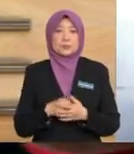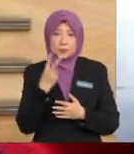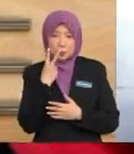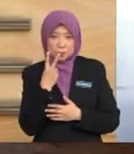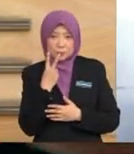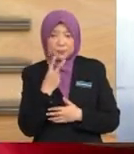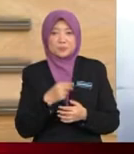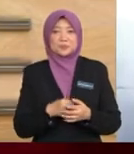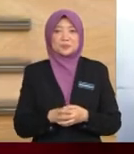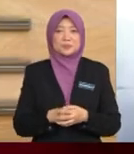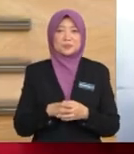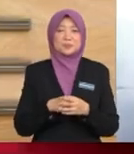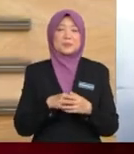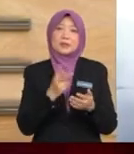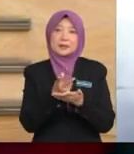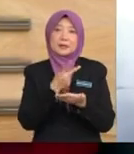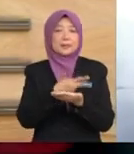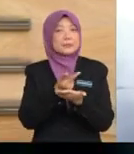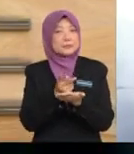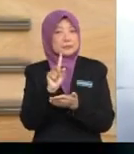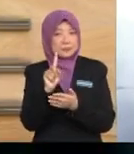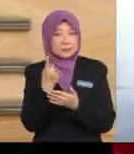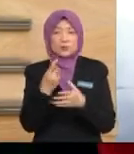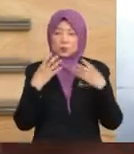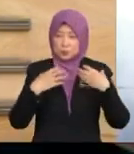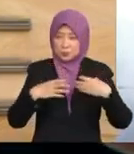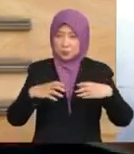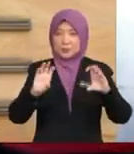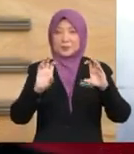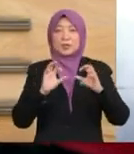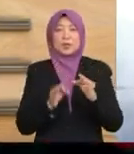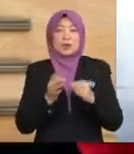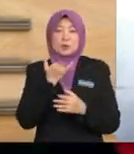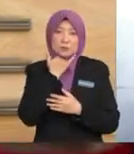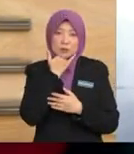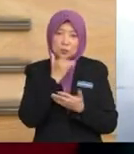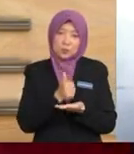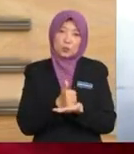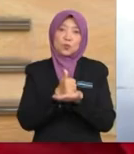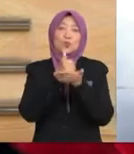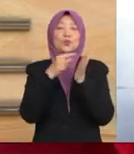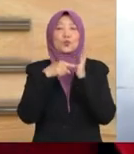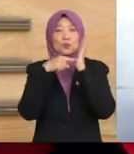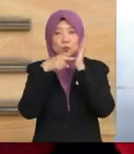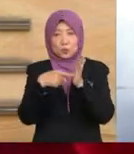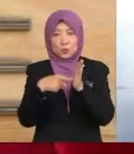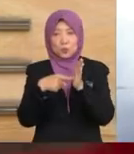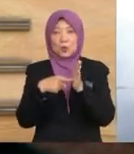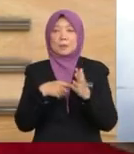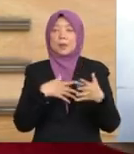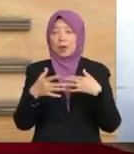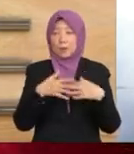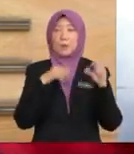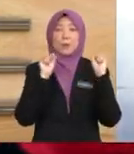dekat kek je. Kek sahaja ya. Saya cuba ya, cikgu. Boleh. Rina. Kalau salah tolong tunjukkan. Oh, tak ada masalah.